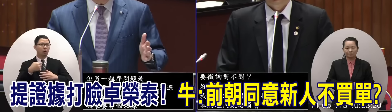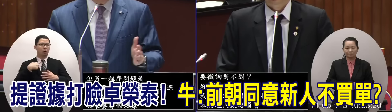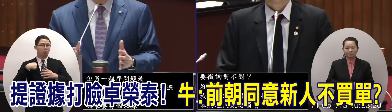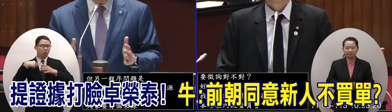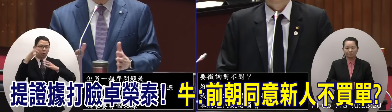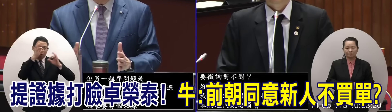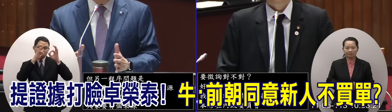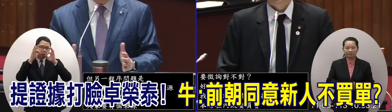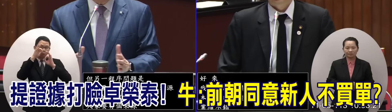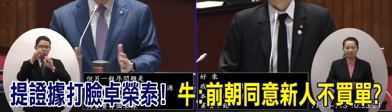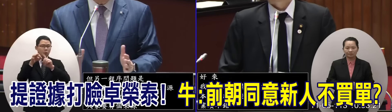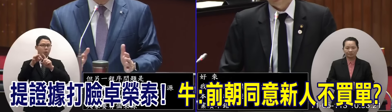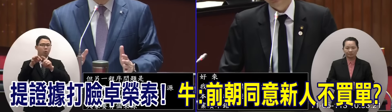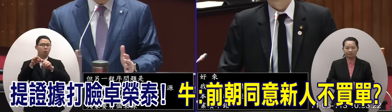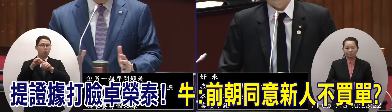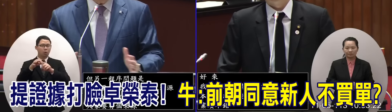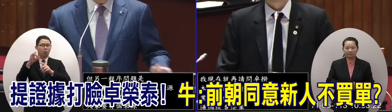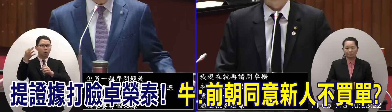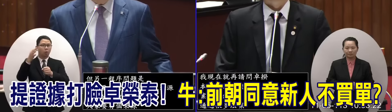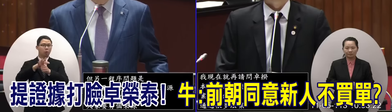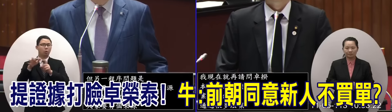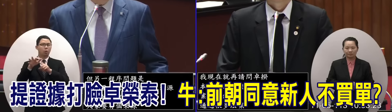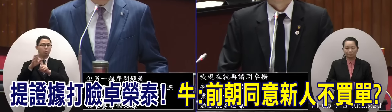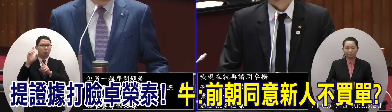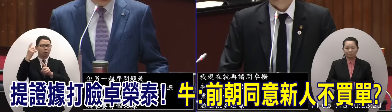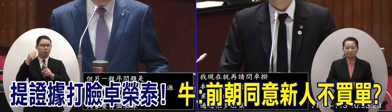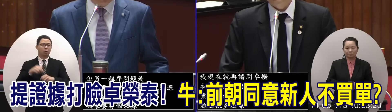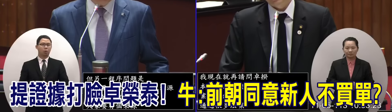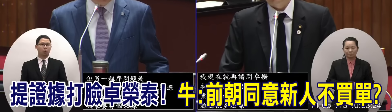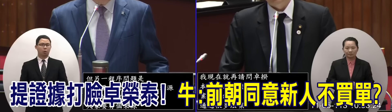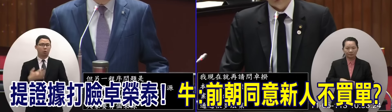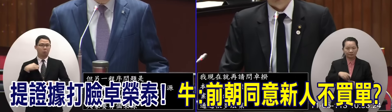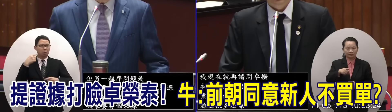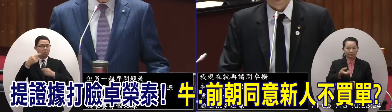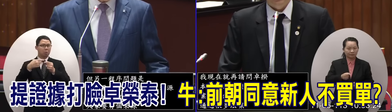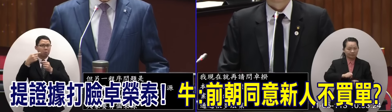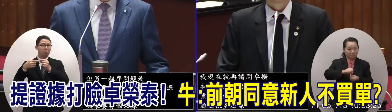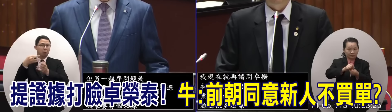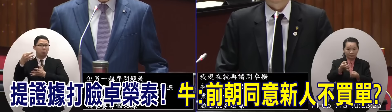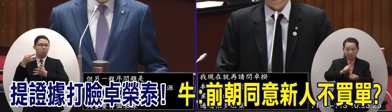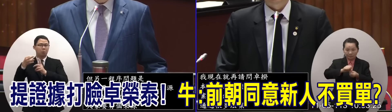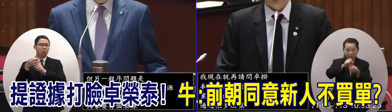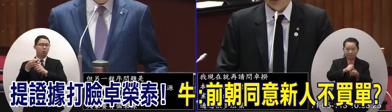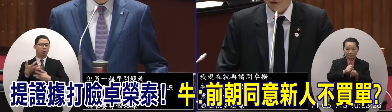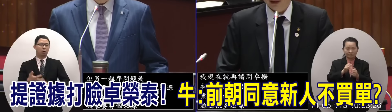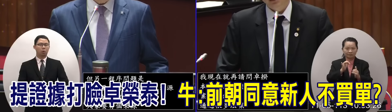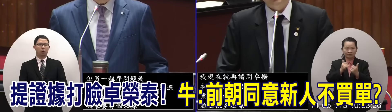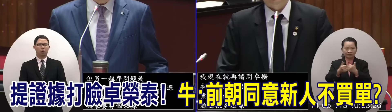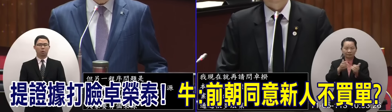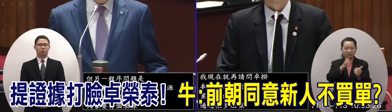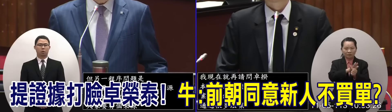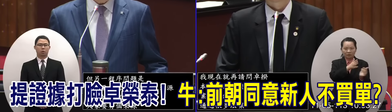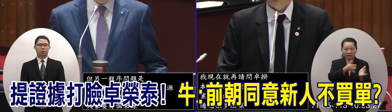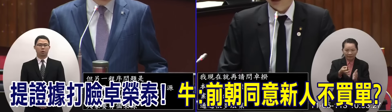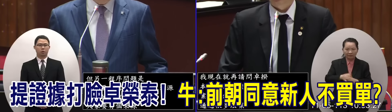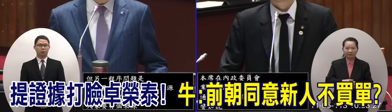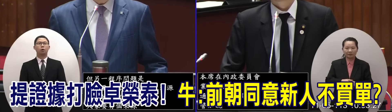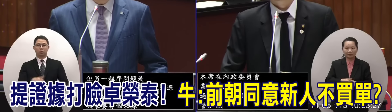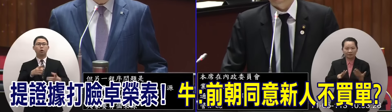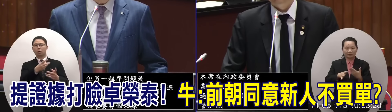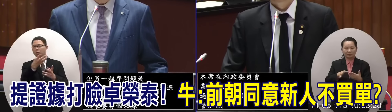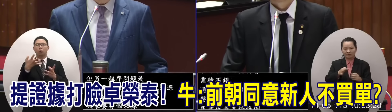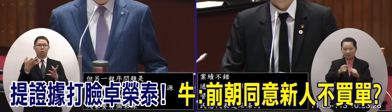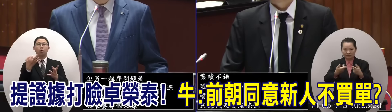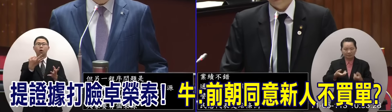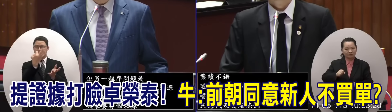须在预算里面怎么去， 其实是不是就是 我们的税出做怎么的比例分配？ 我们增加了地方民代的助理费，增加了一些里长年终奖金